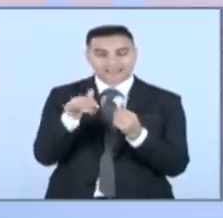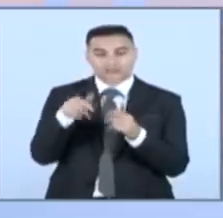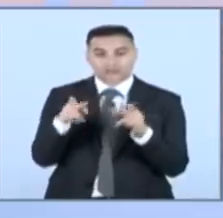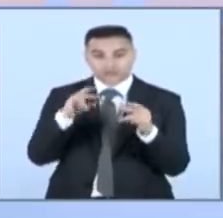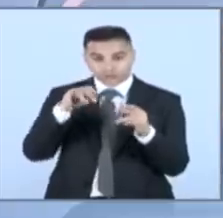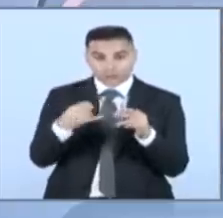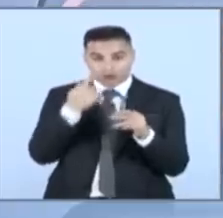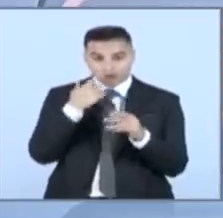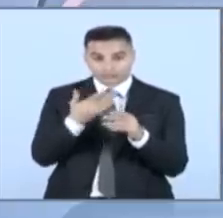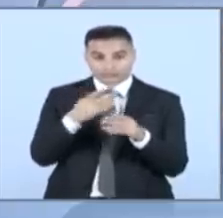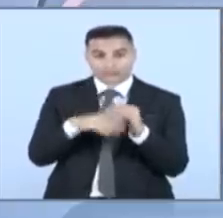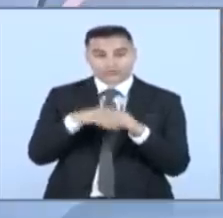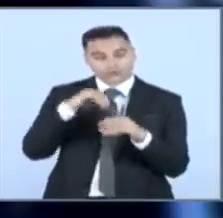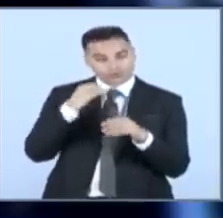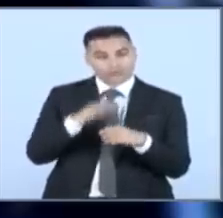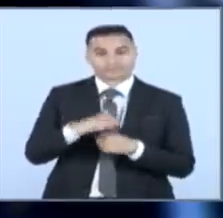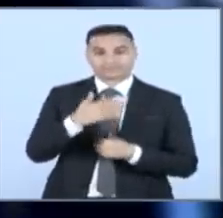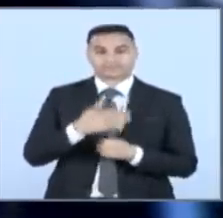هناخد الجوكر، ندوس على البازر.